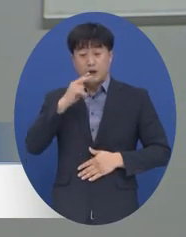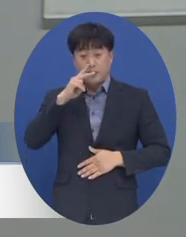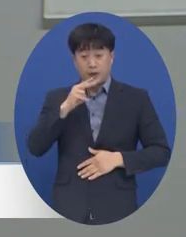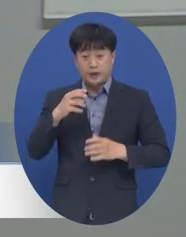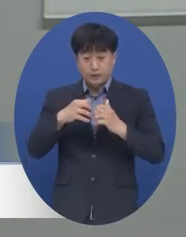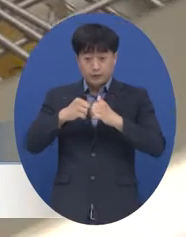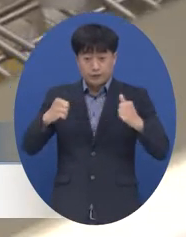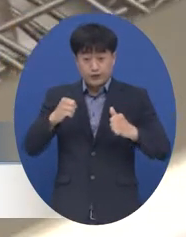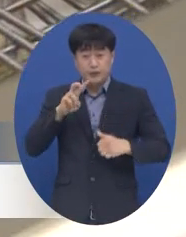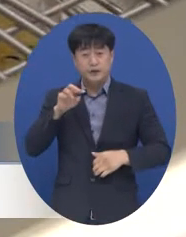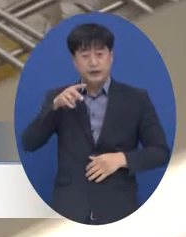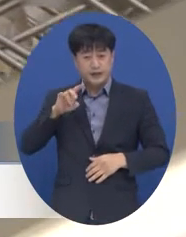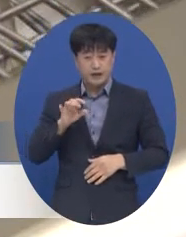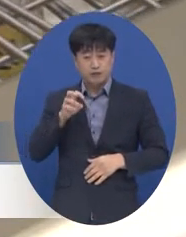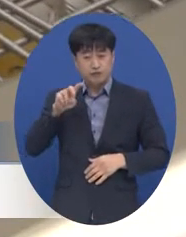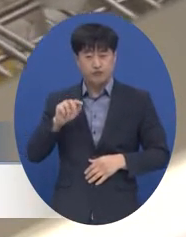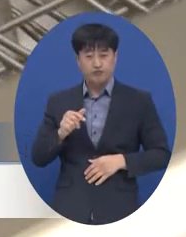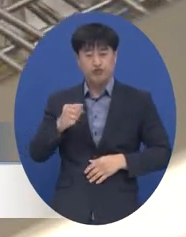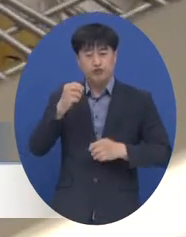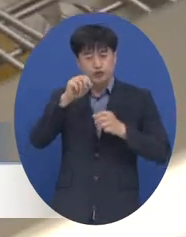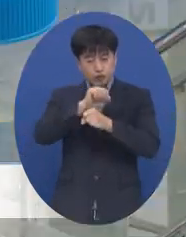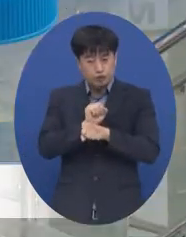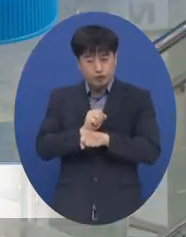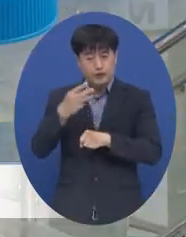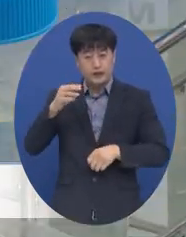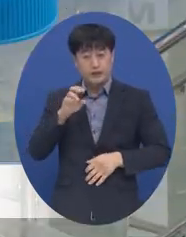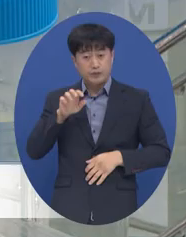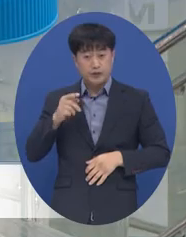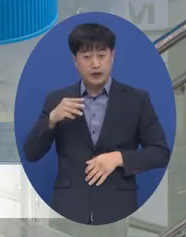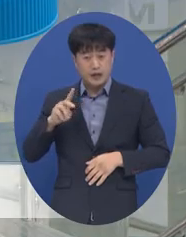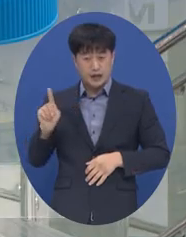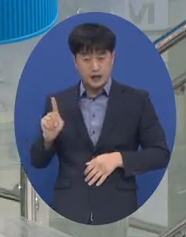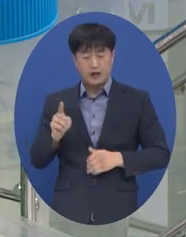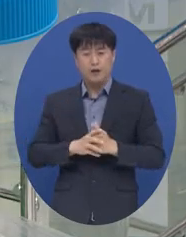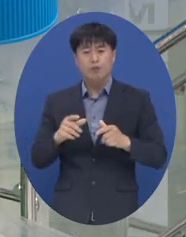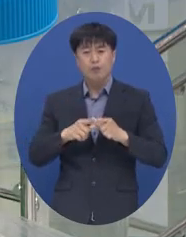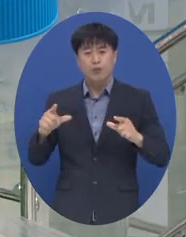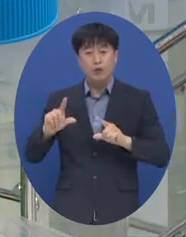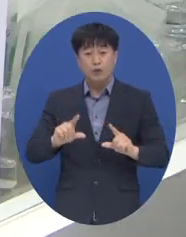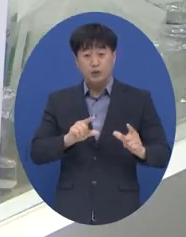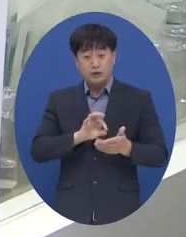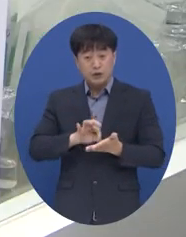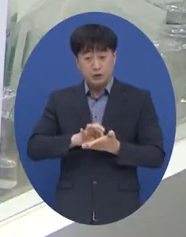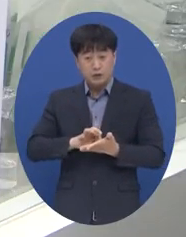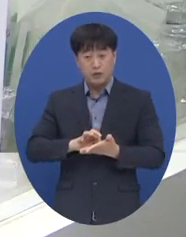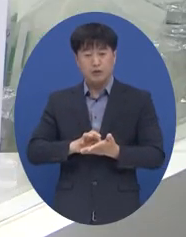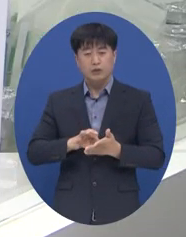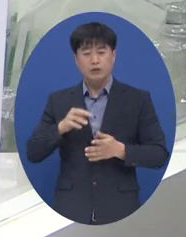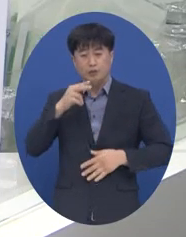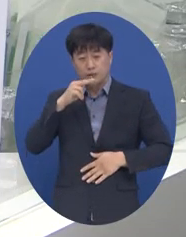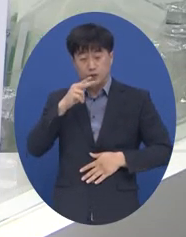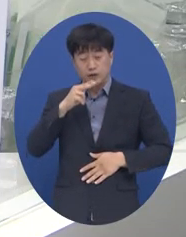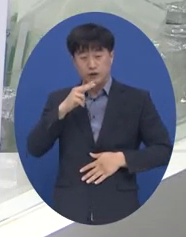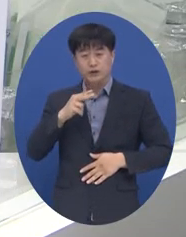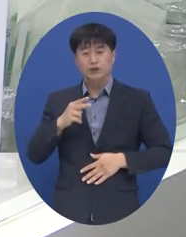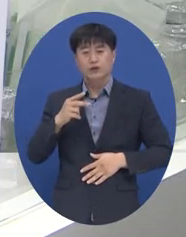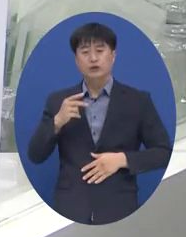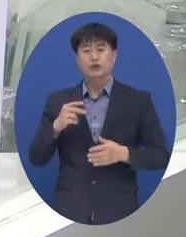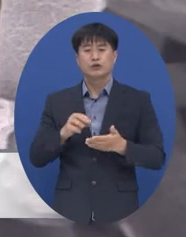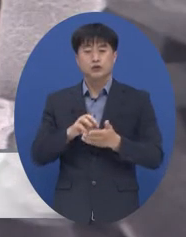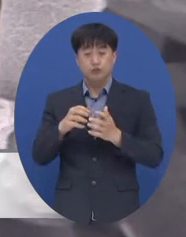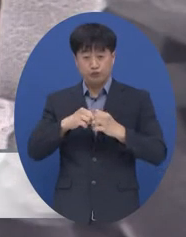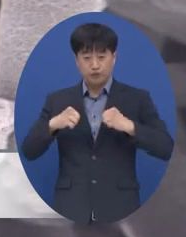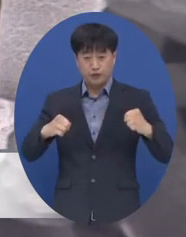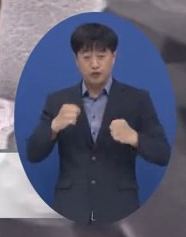플라스틱 분해 미생물을 연구하는 창업기업 리플라. 일상생활에서 흔히 쓰는 혼합 플라스틱을 분해해 쉽게 재활용할 수